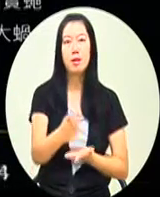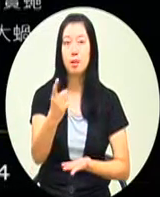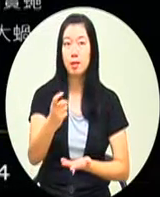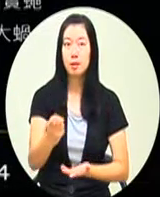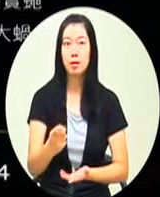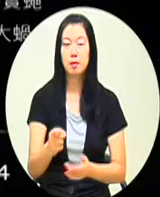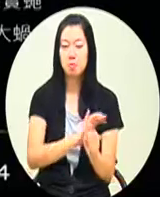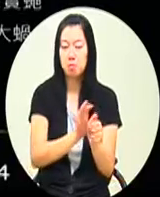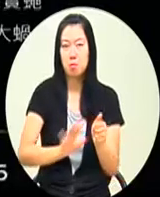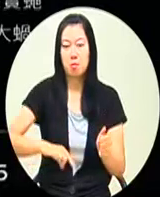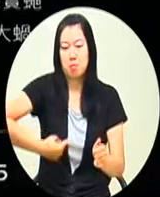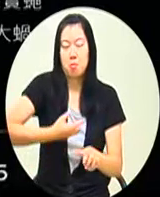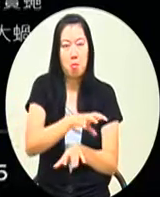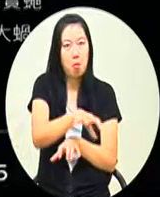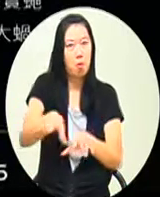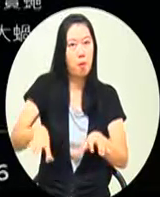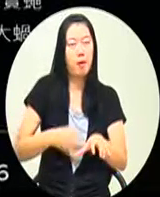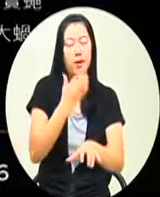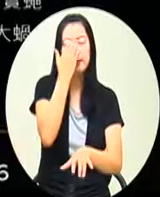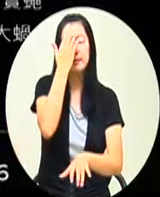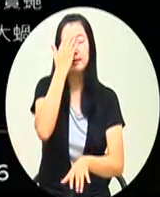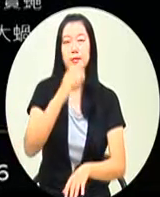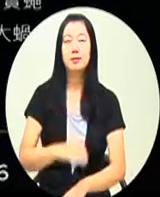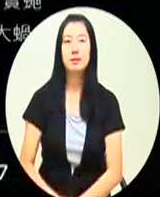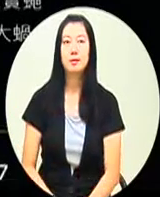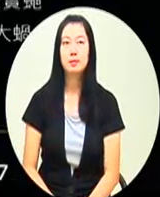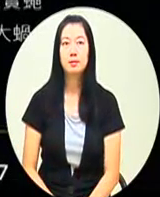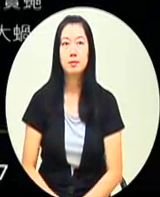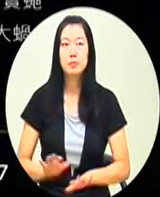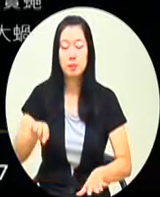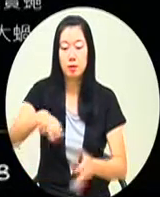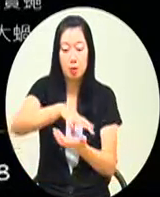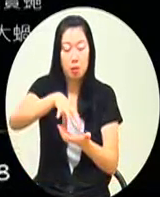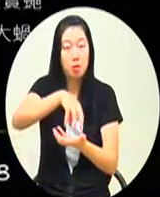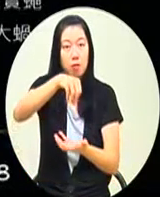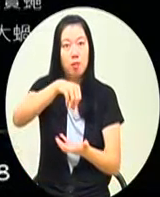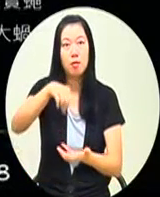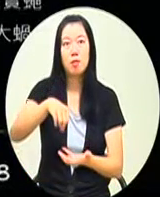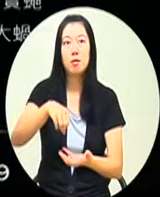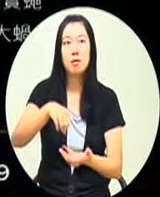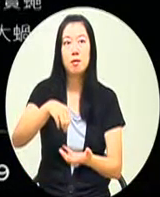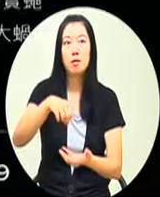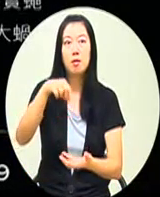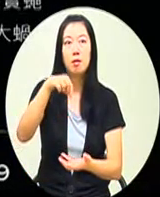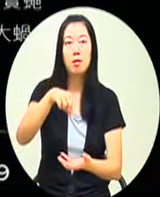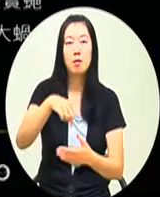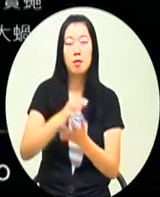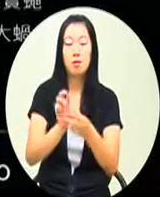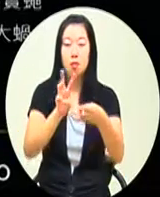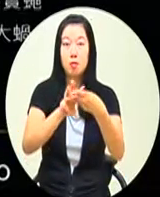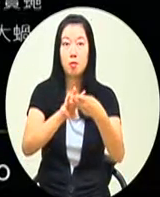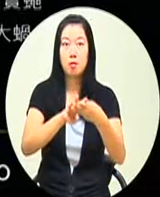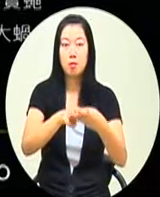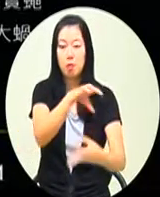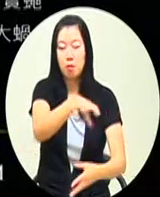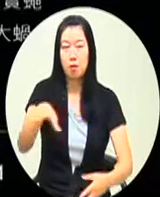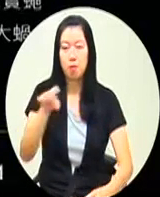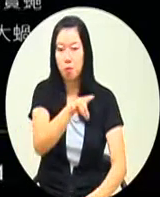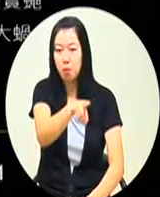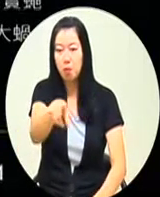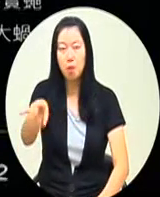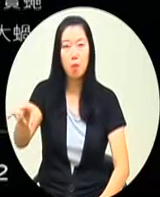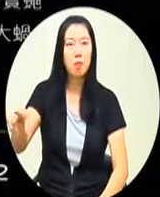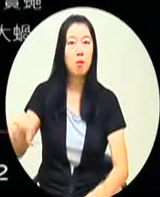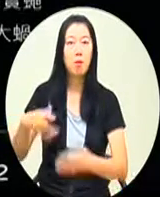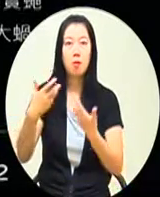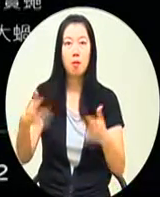造成生态的浩劫。像金伯雷这些东西，到现在为止，也是整个田里面都看到这些东西，叫要开很多农业的钱